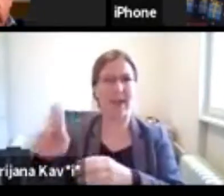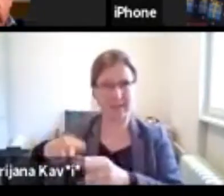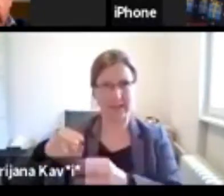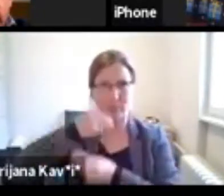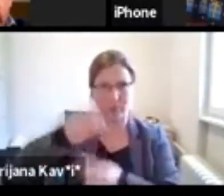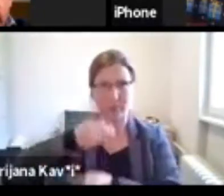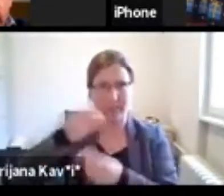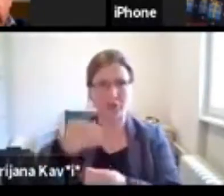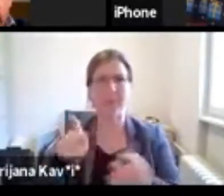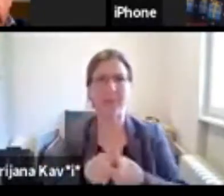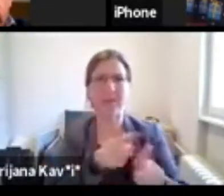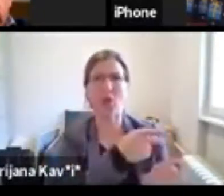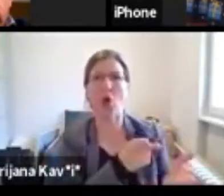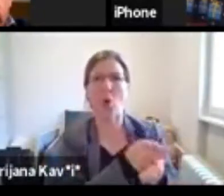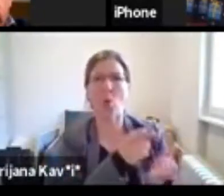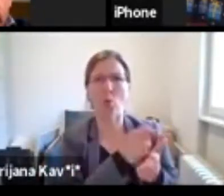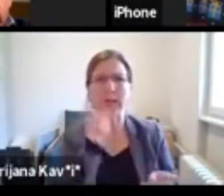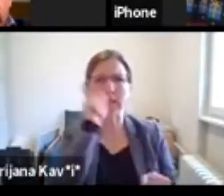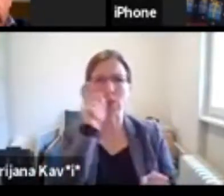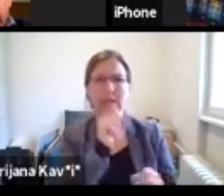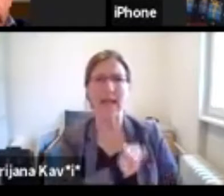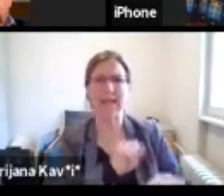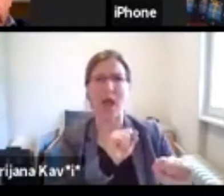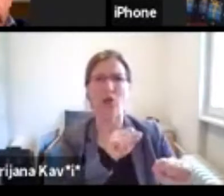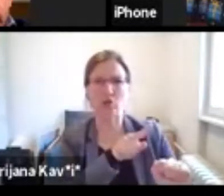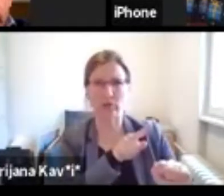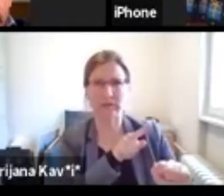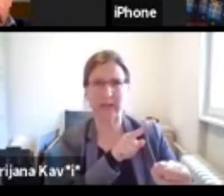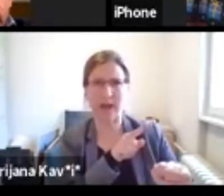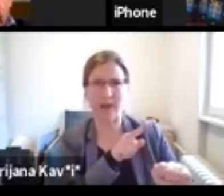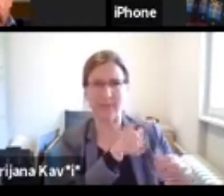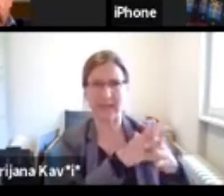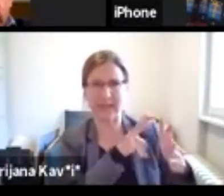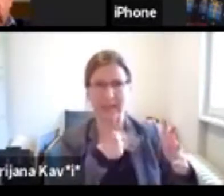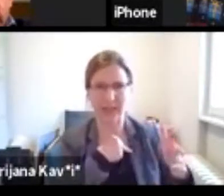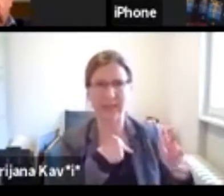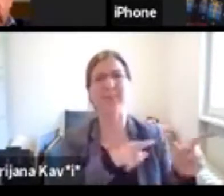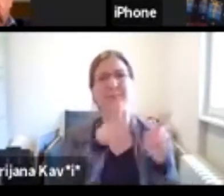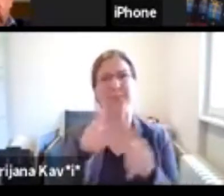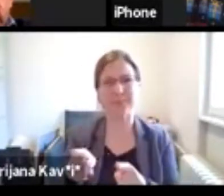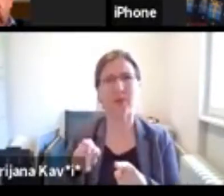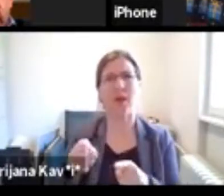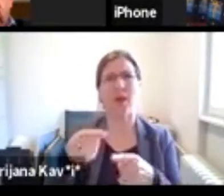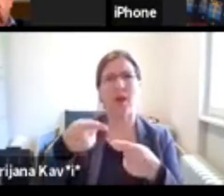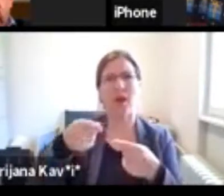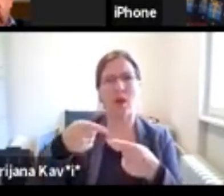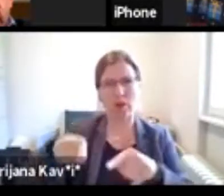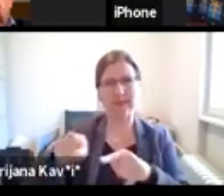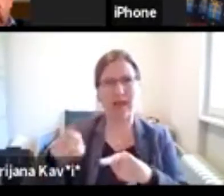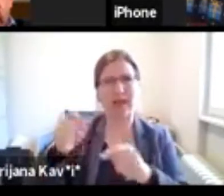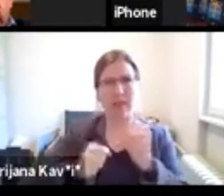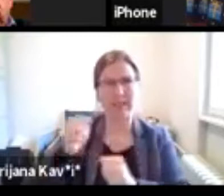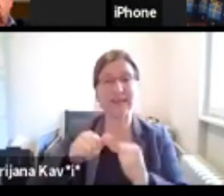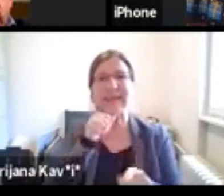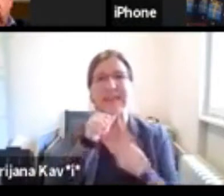kao i kolega iz Ureda za socijalnu zaštitu i osobe s invaliditetom grada Zagreba, kolege iz Centra za profesionalnu rehabilitaciju Zagreb, te Hrvatskog društva